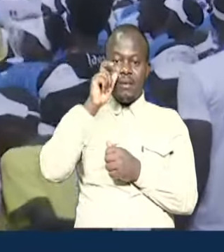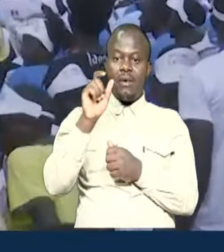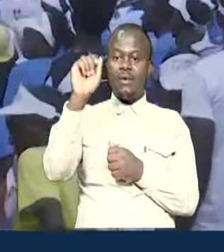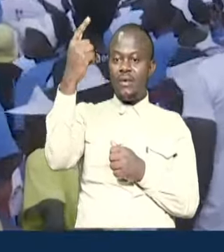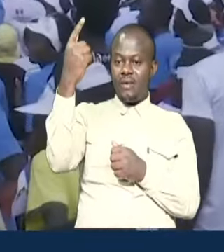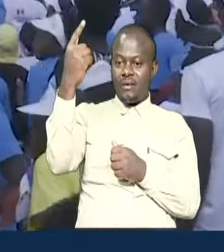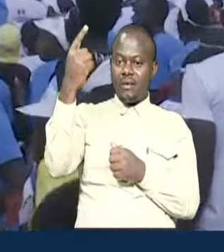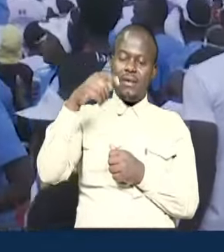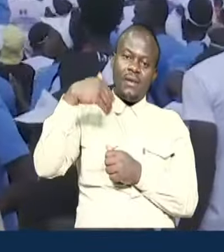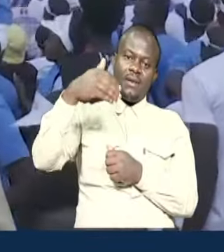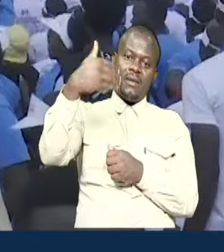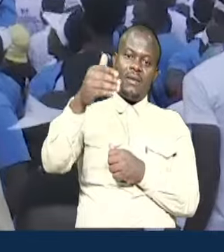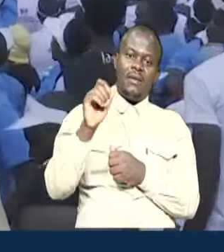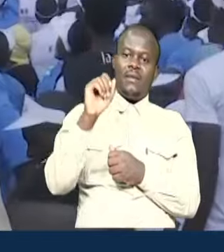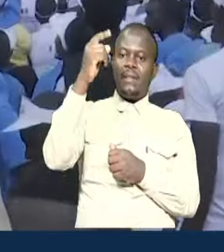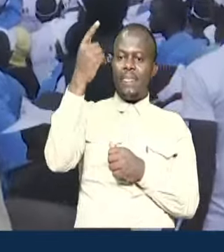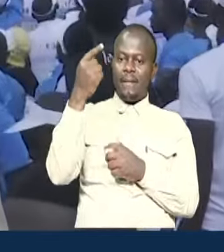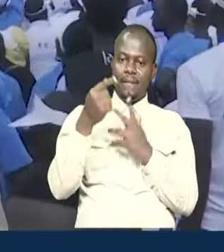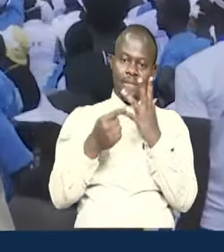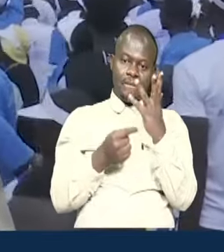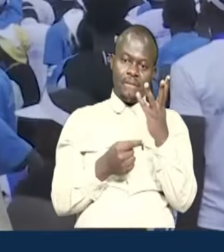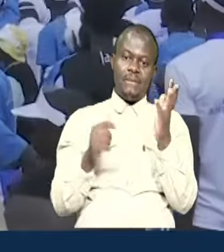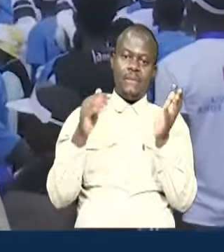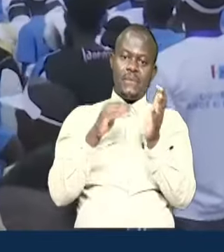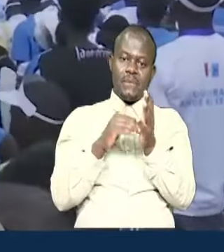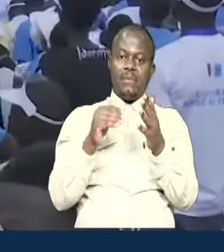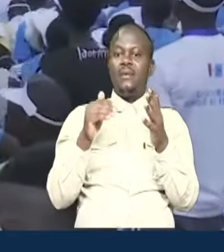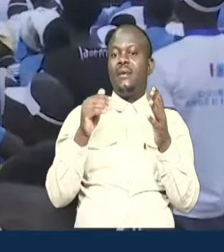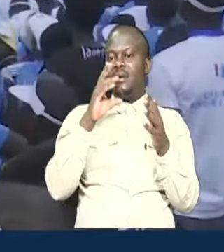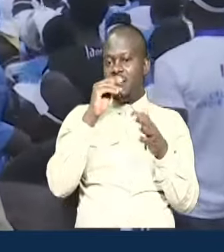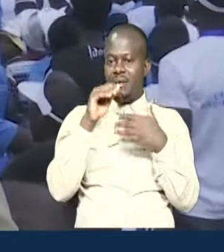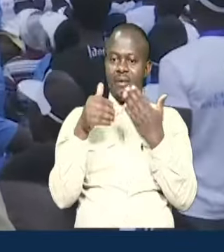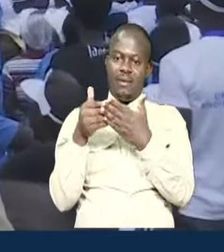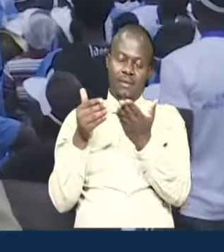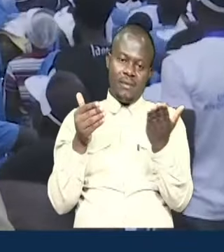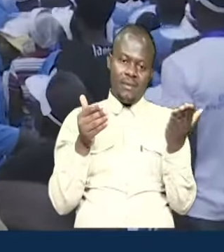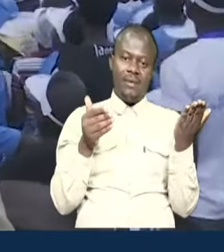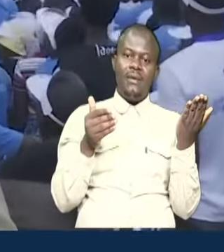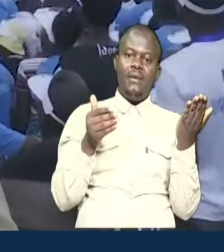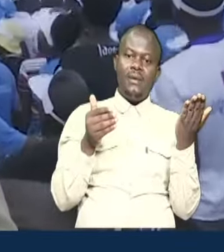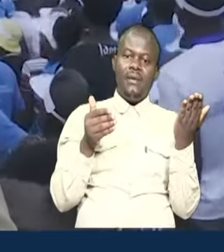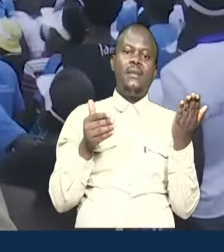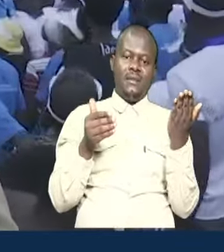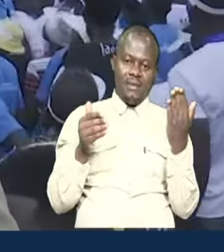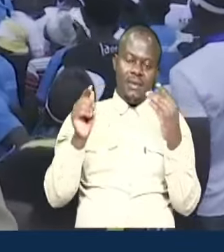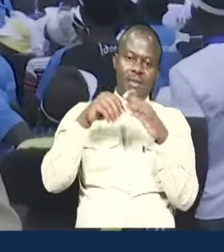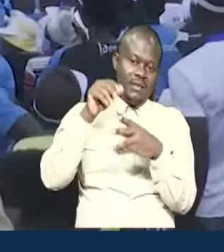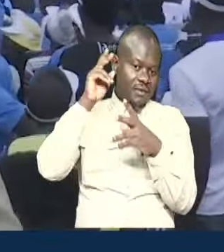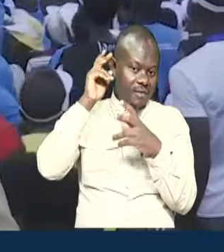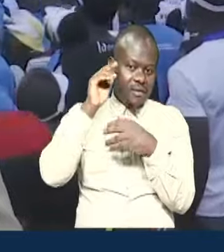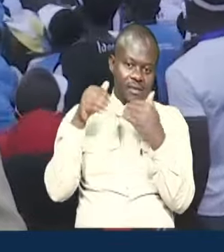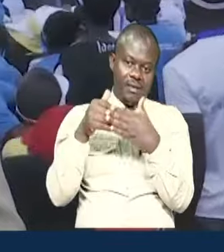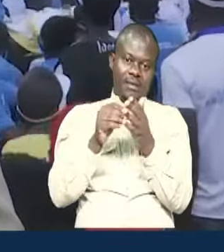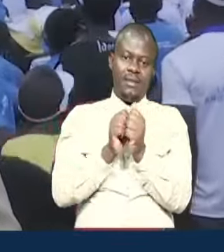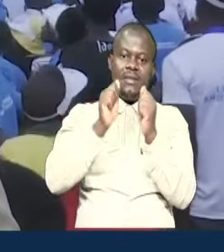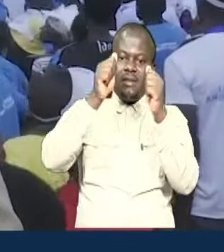se ahore hejuru iyi ni intero ndetse n'inyikirizo y'abanyarusizi bitabiriye kumva imigabo n'imigambi y'umukandida